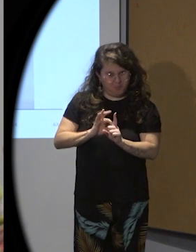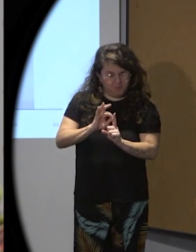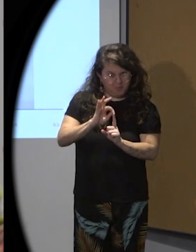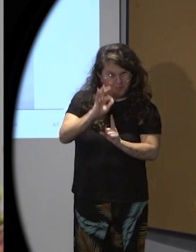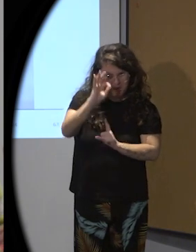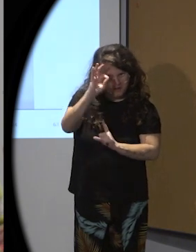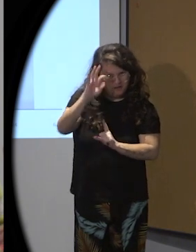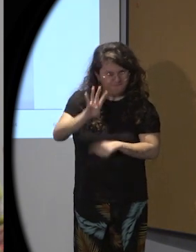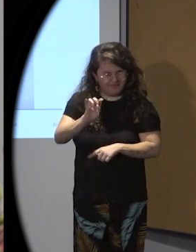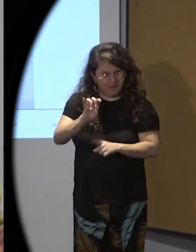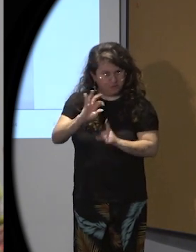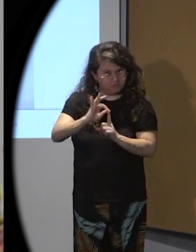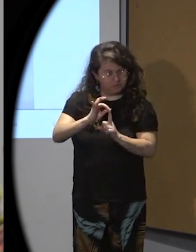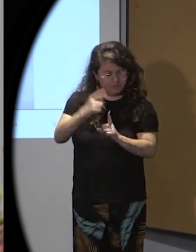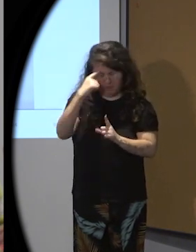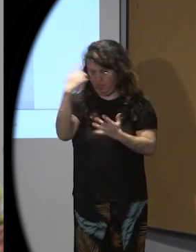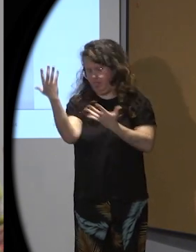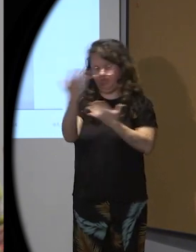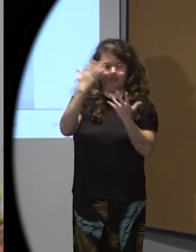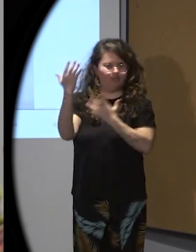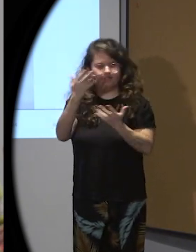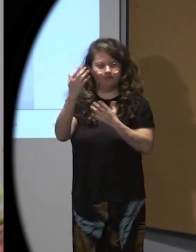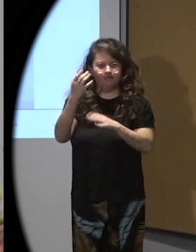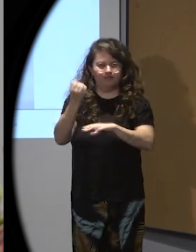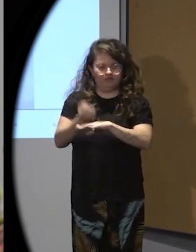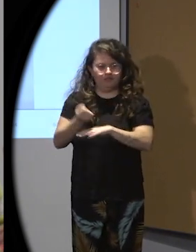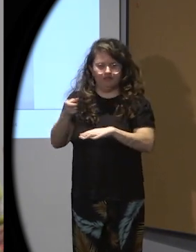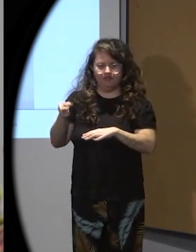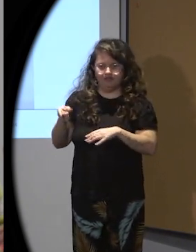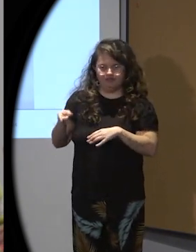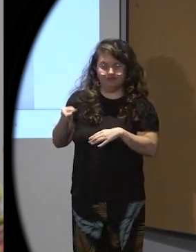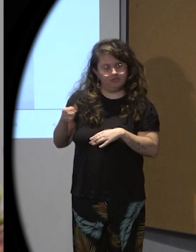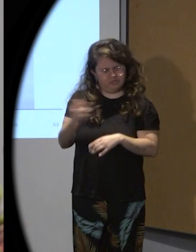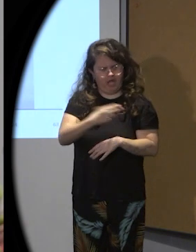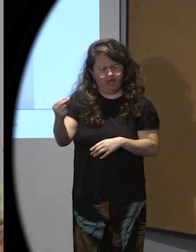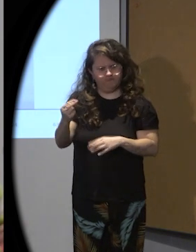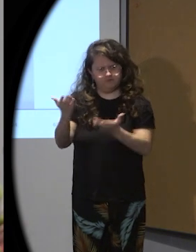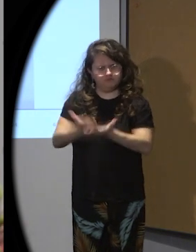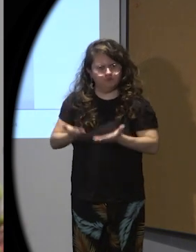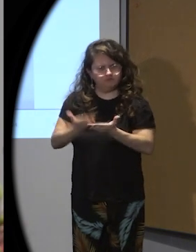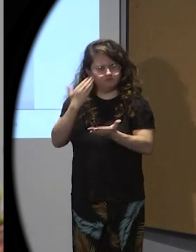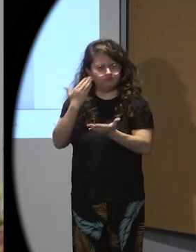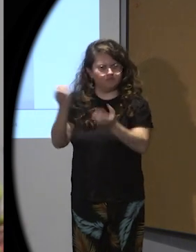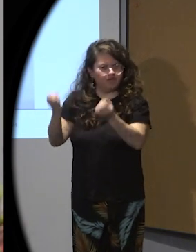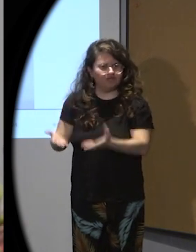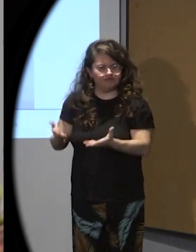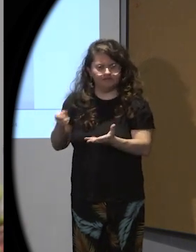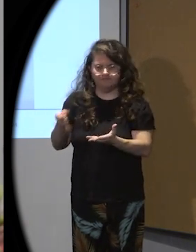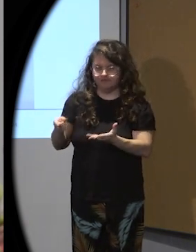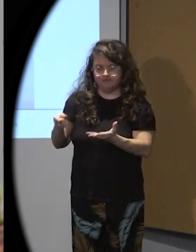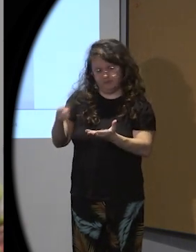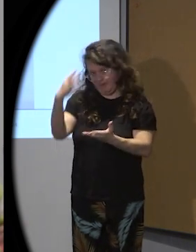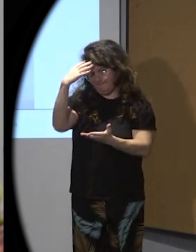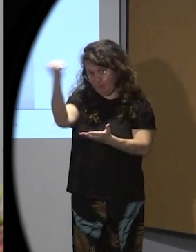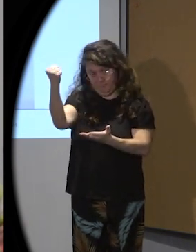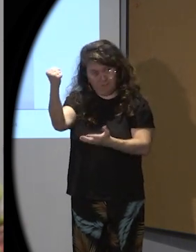40, des troubles de conscience. Et c'est gravissime, hein. On peut tout à fait en mourir. Le stade d'après, c'est le coma. Et